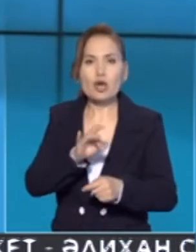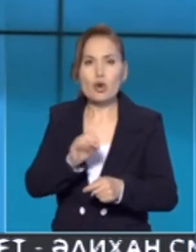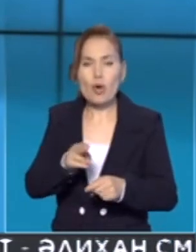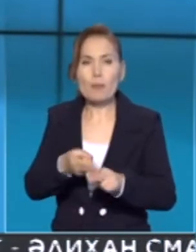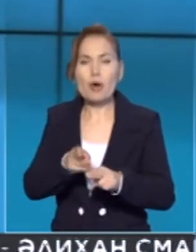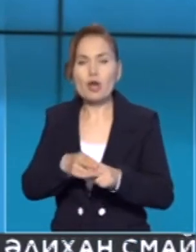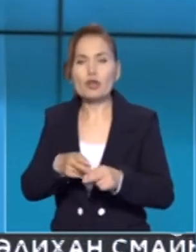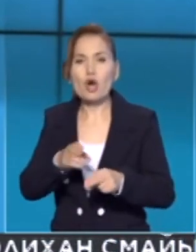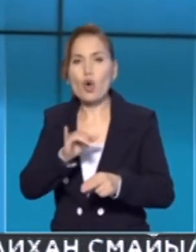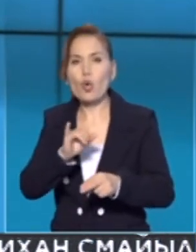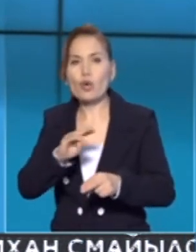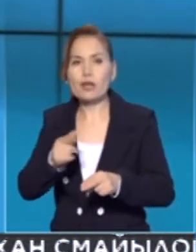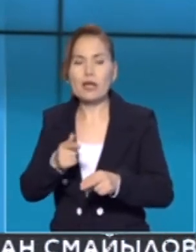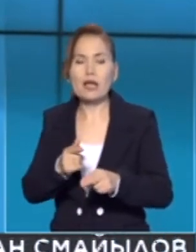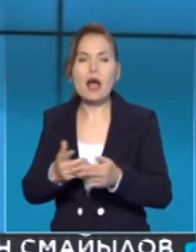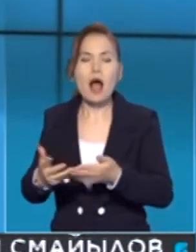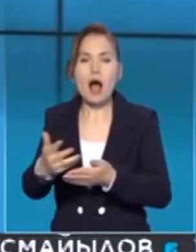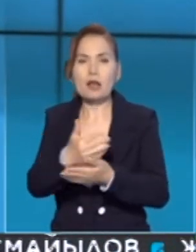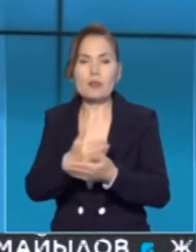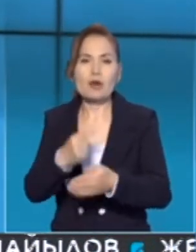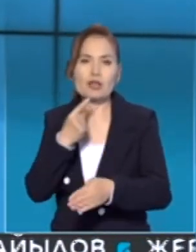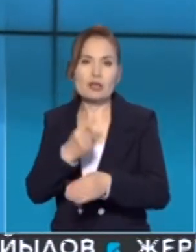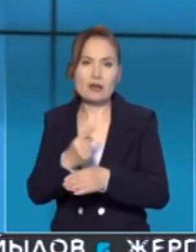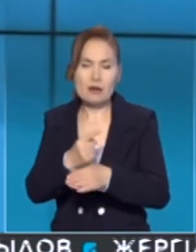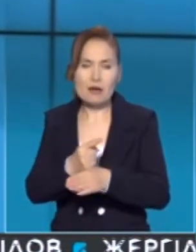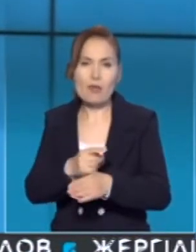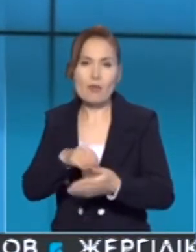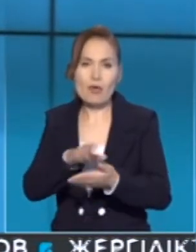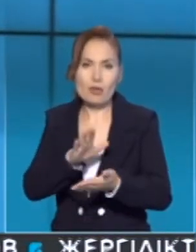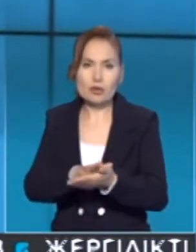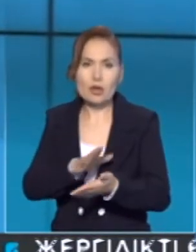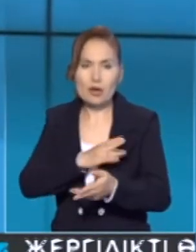өтел алым жинауына тыйым салуын тапсырған еді. Бұдан